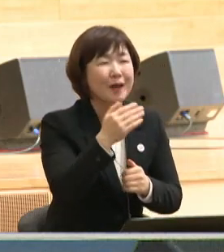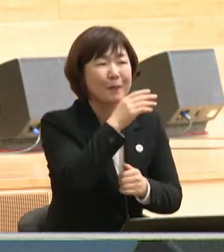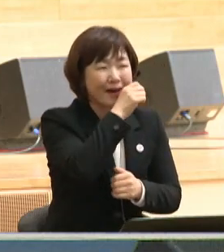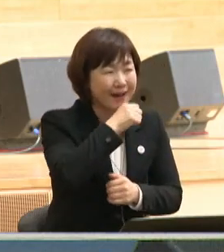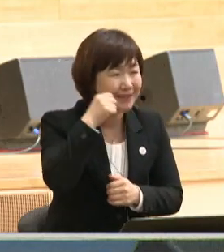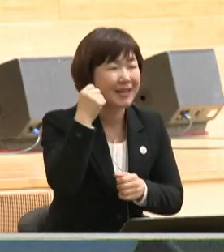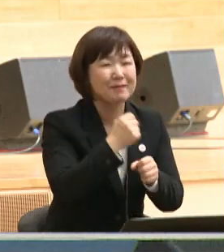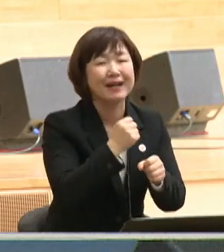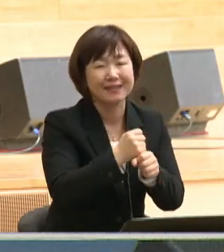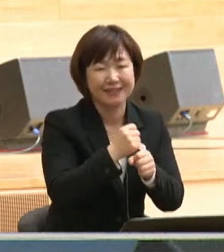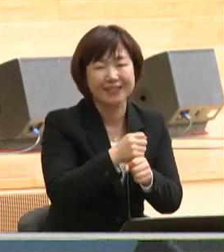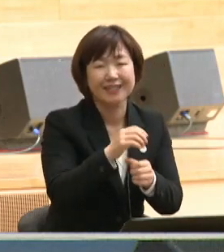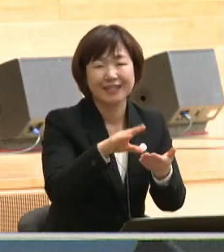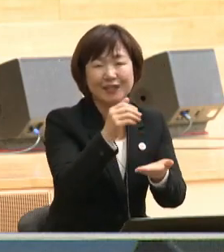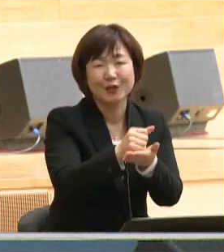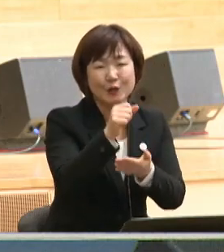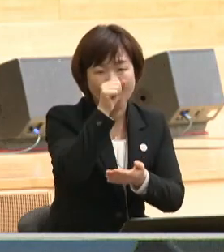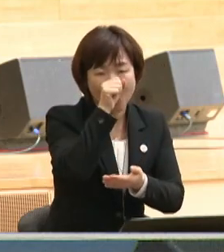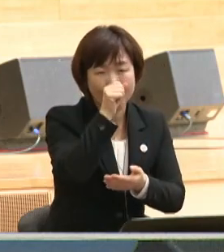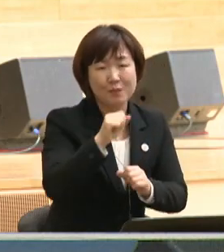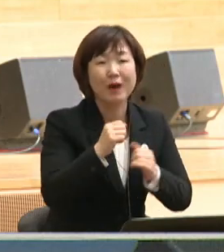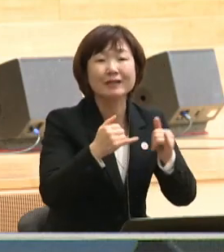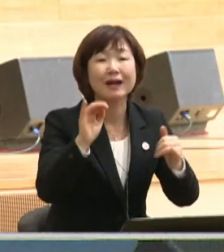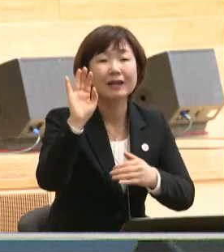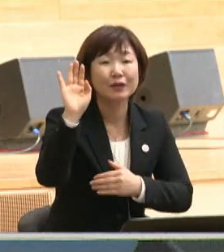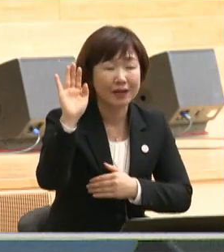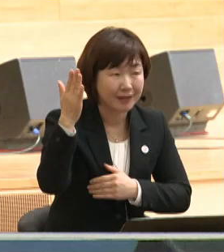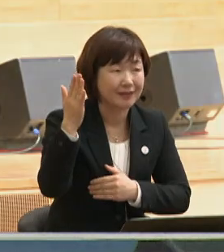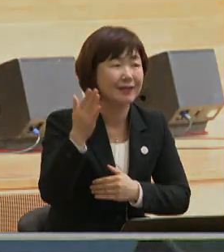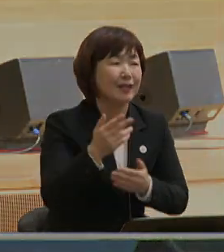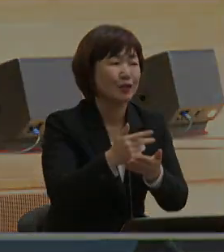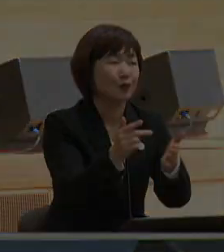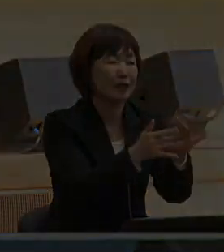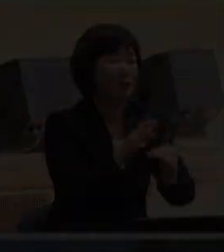예수의 좋은 병사로 살아갈 수 있기를 예수님의 이름으로 축복합니다